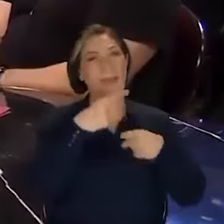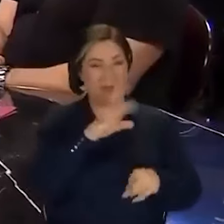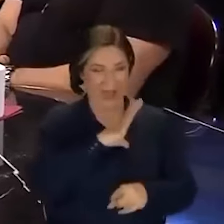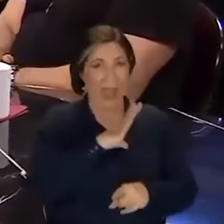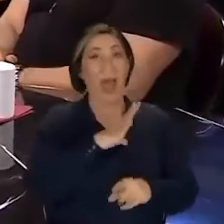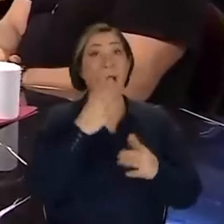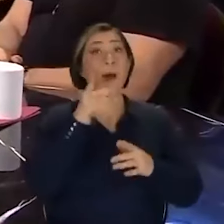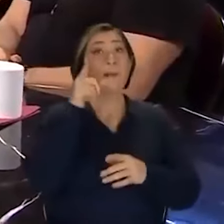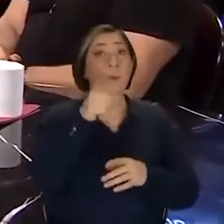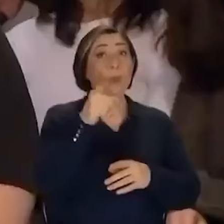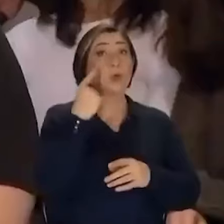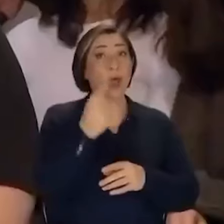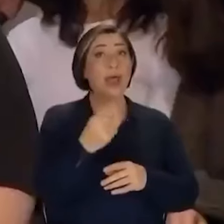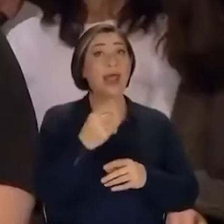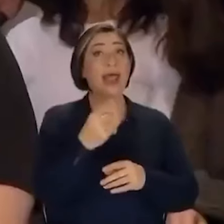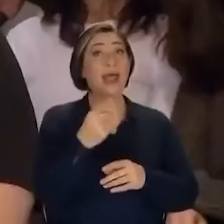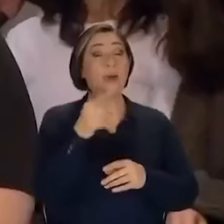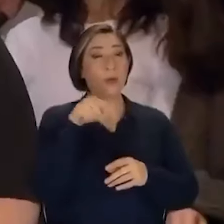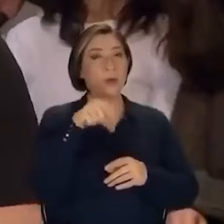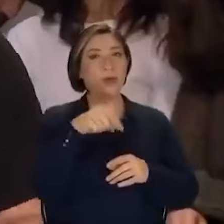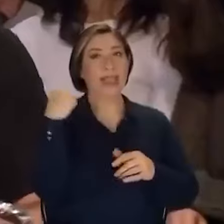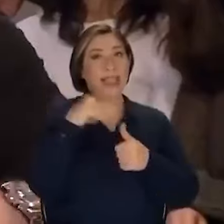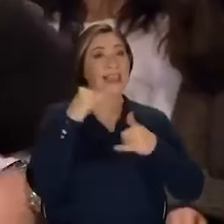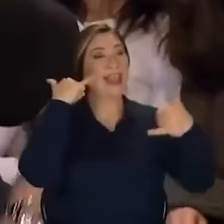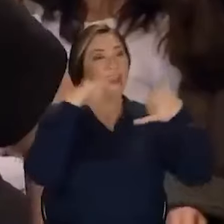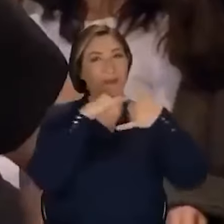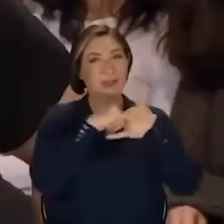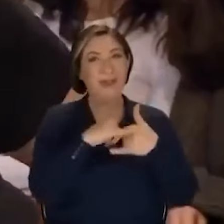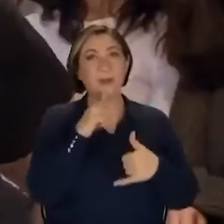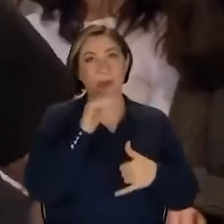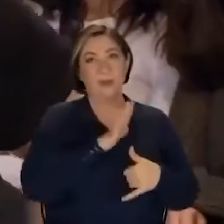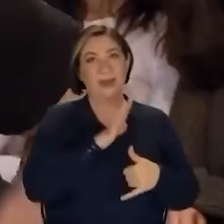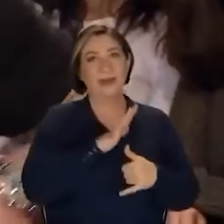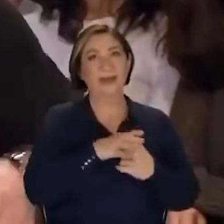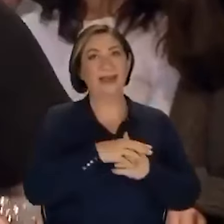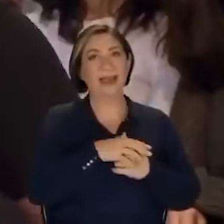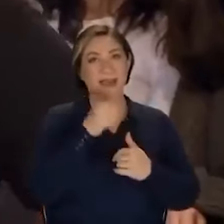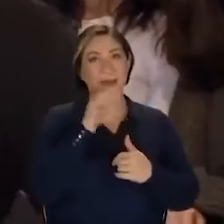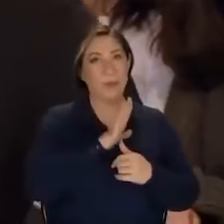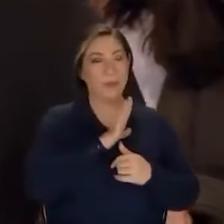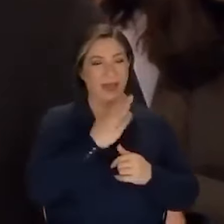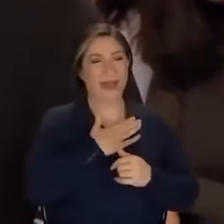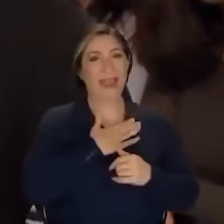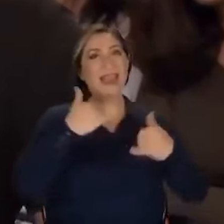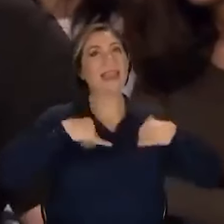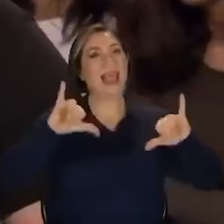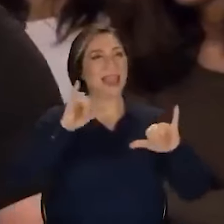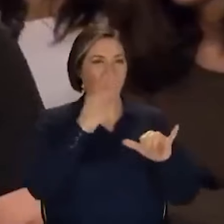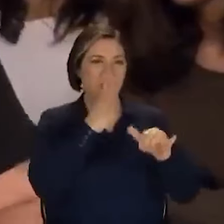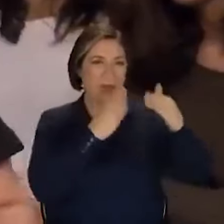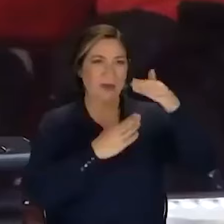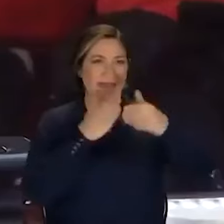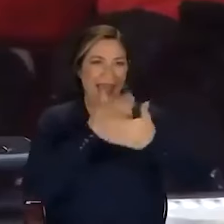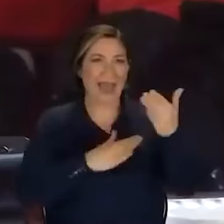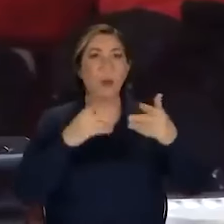vardır ama bu yanıyla daha bugün gene Telefonla konuştum kimle oğlanla tatildeler sömestr